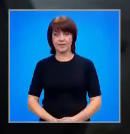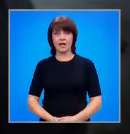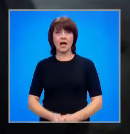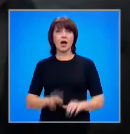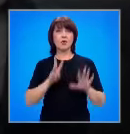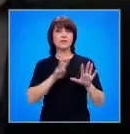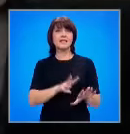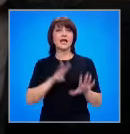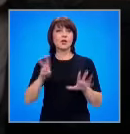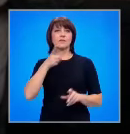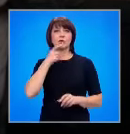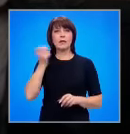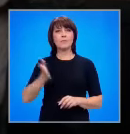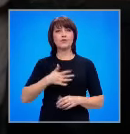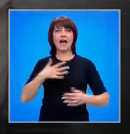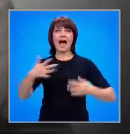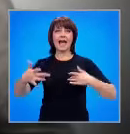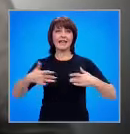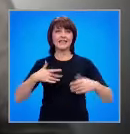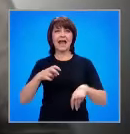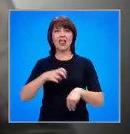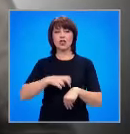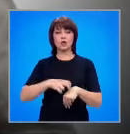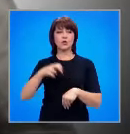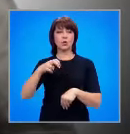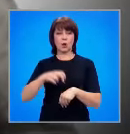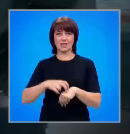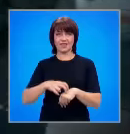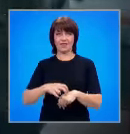На 88 години почина актьорът Досио Досев.